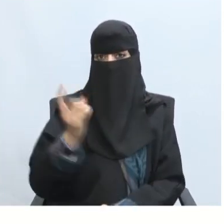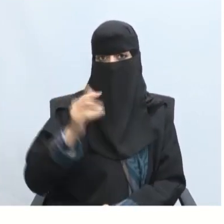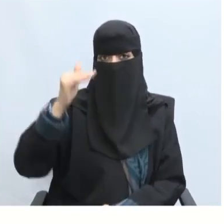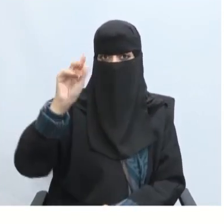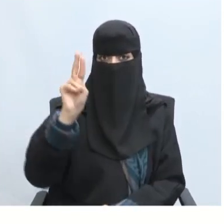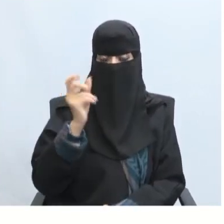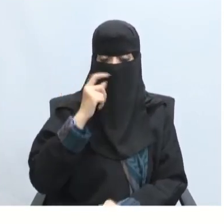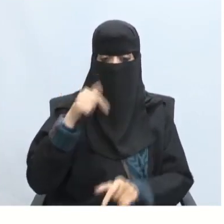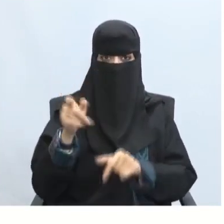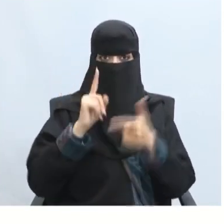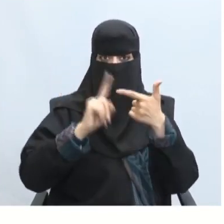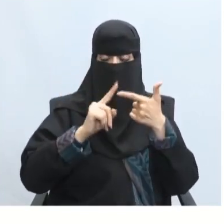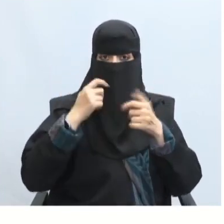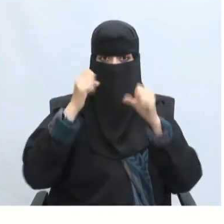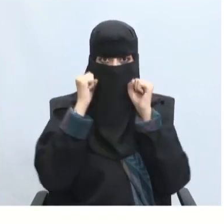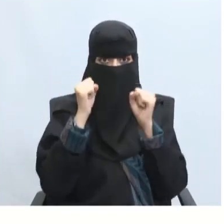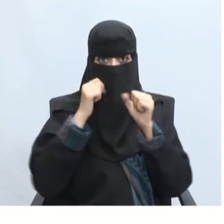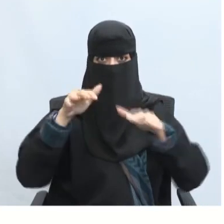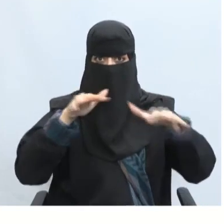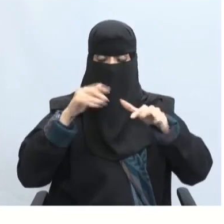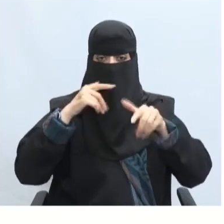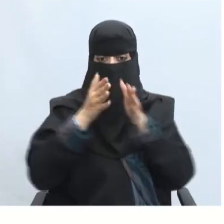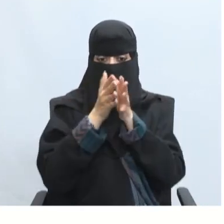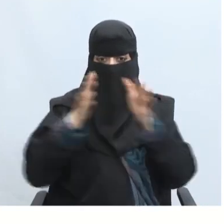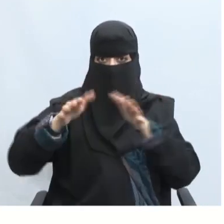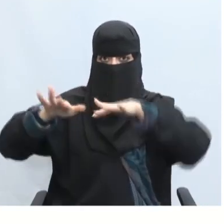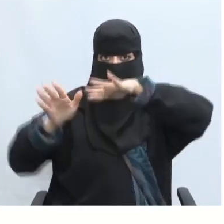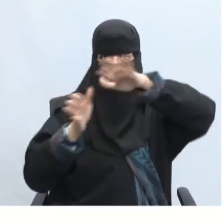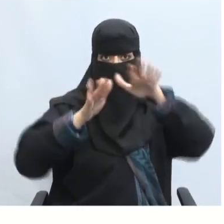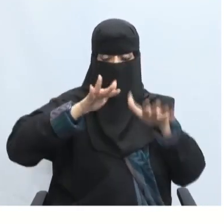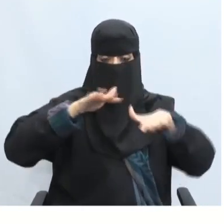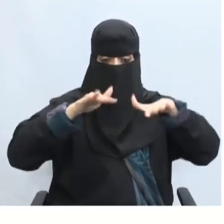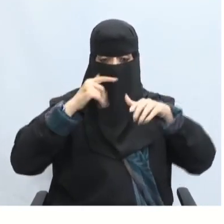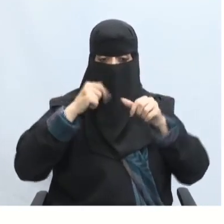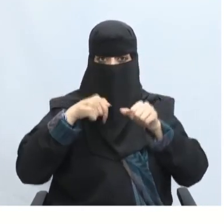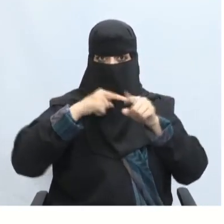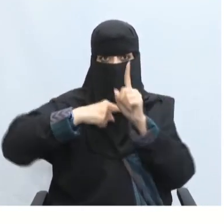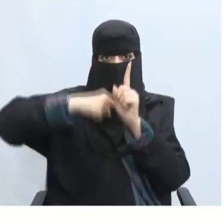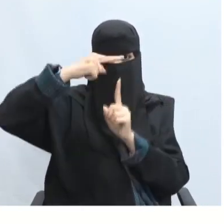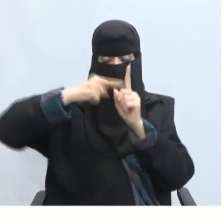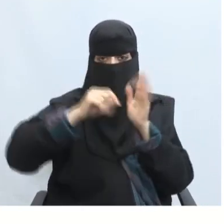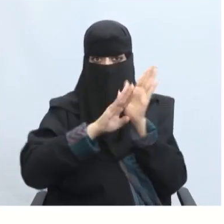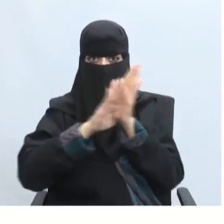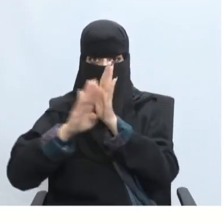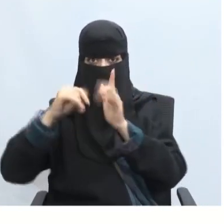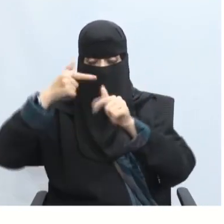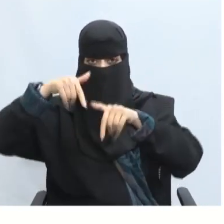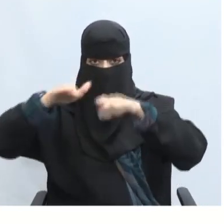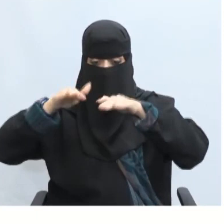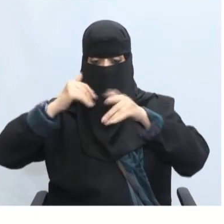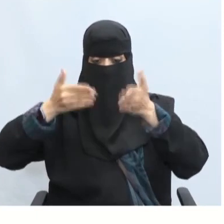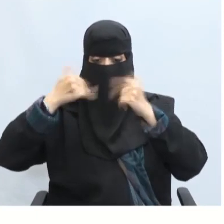وقوه الزلزال وسعه الموجه الزلزاليه ومقياس العزم الزلزالي وكذلك مقياس